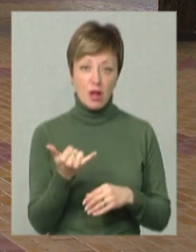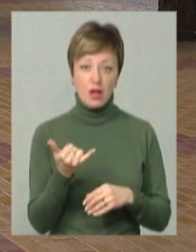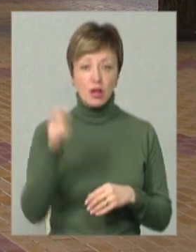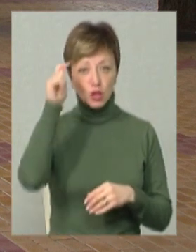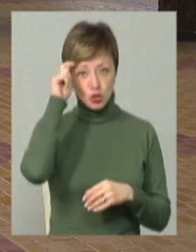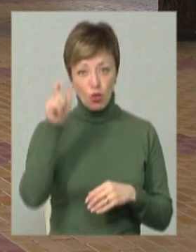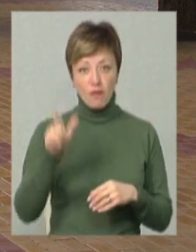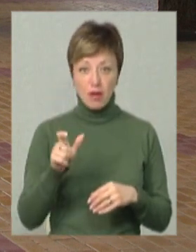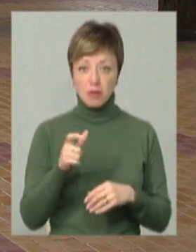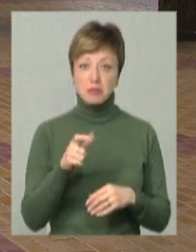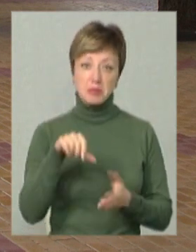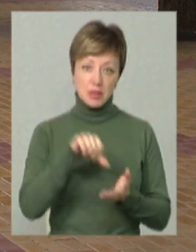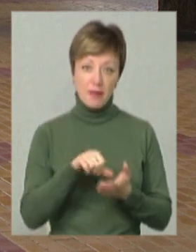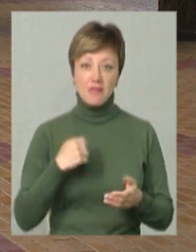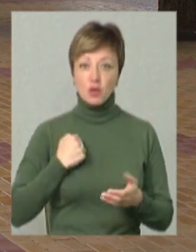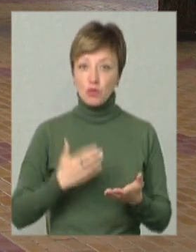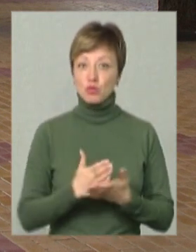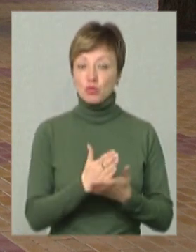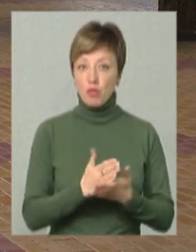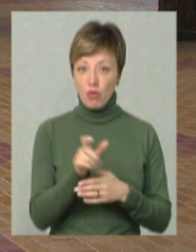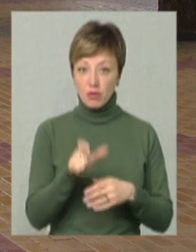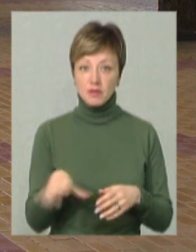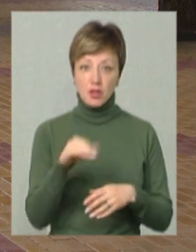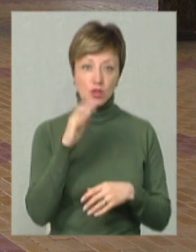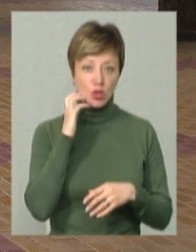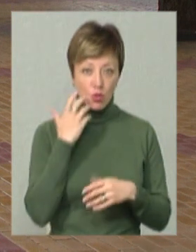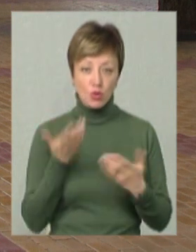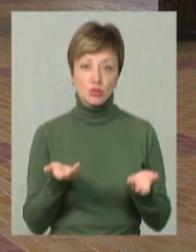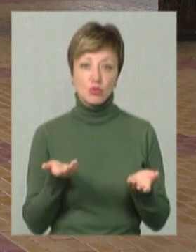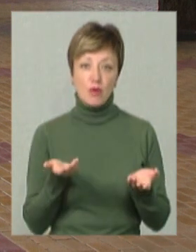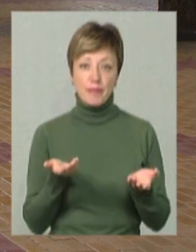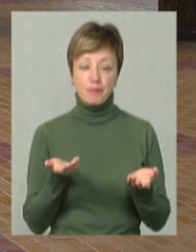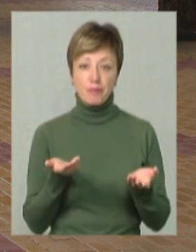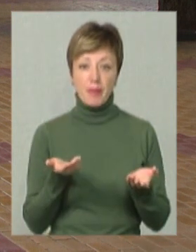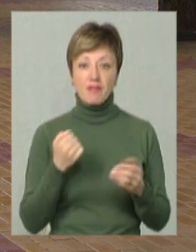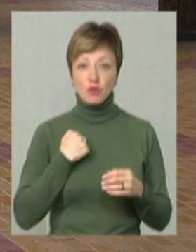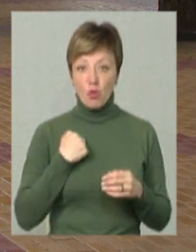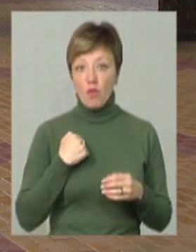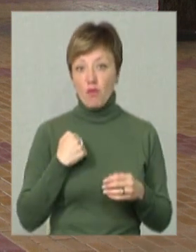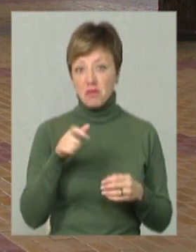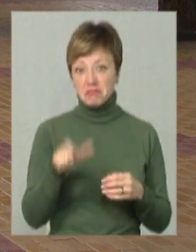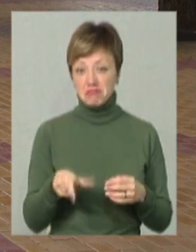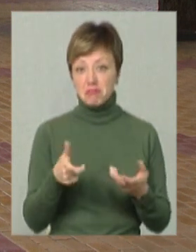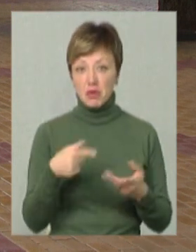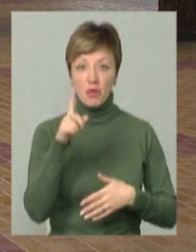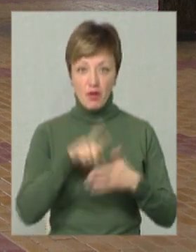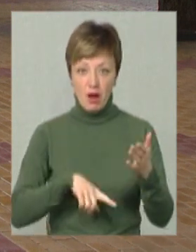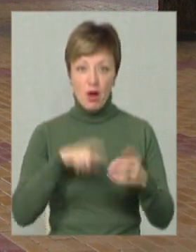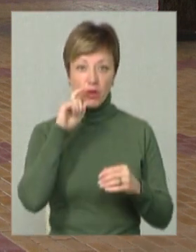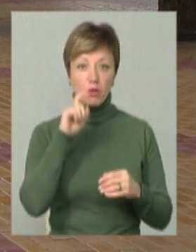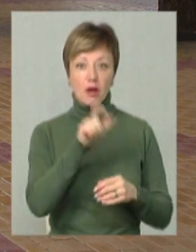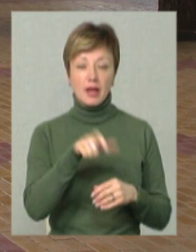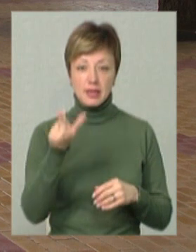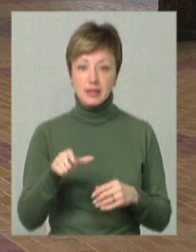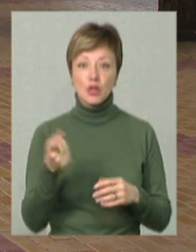чоловік представився військовослужбовцем, що все серйозно, ну, тобто військовослужбовцем наразі довіряють